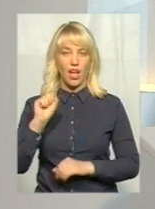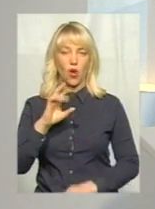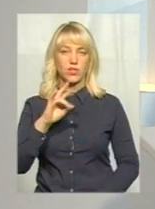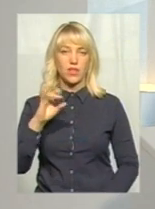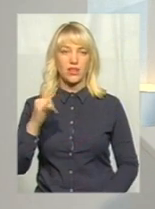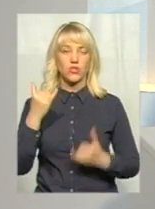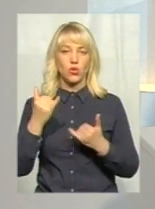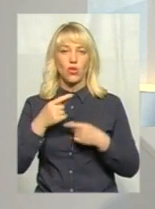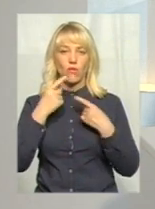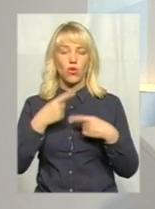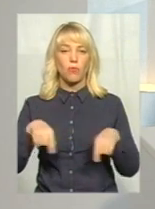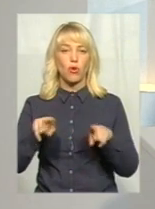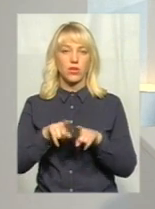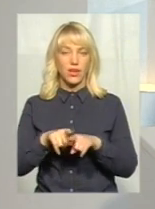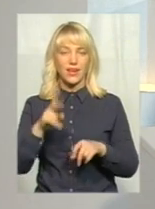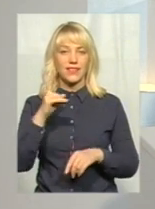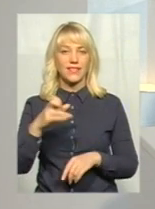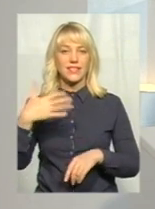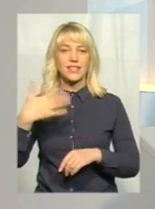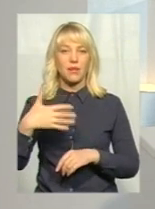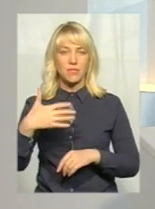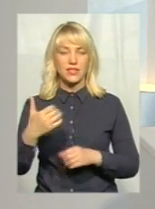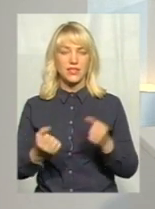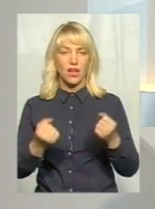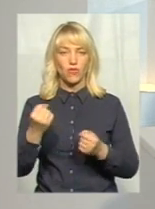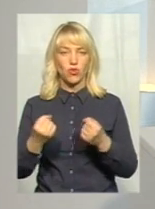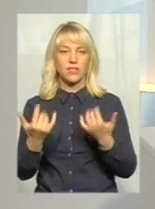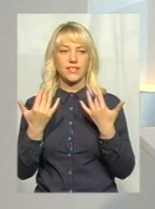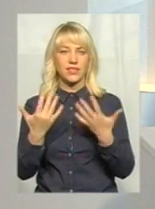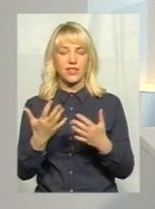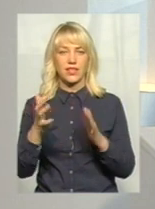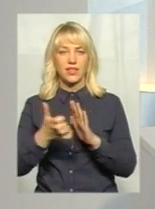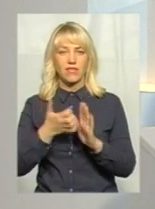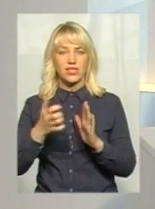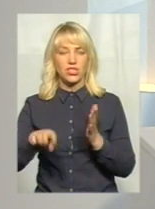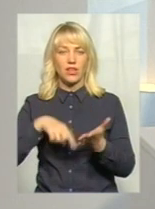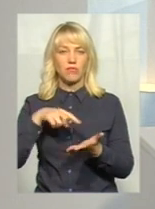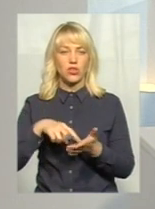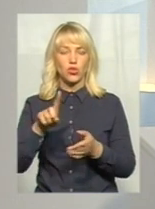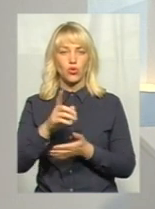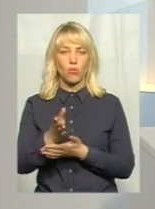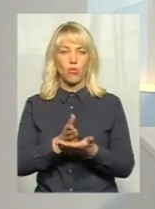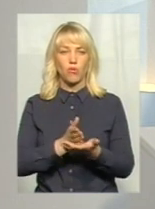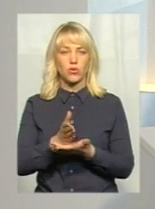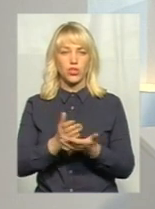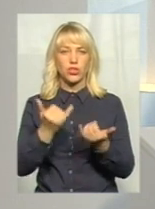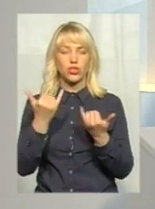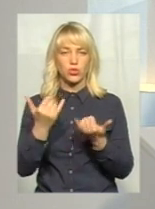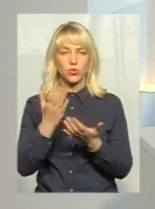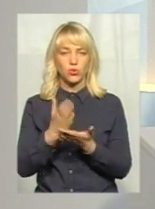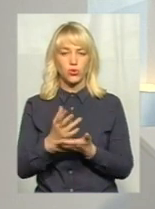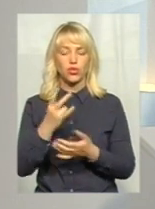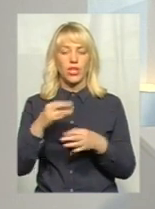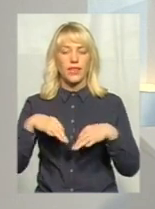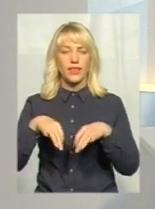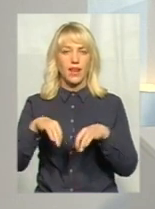Говоримо сьогодні про таке. 250 водіїв – саме стільки не вистачає місту, аби обслуговувати існуючу на сьогодні